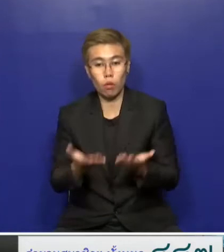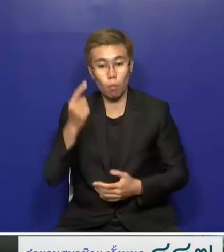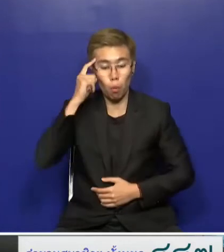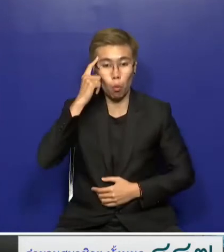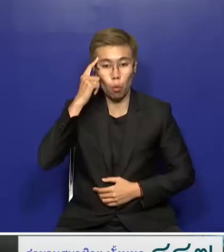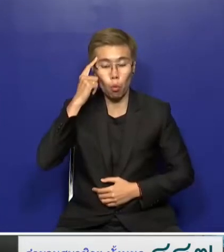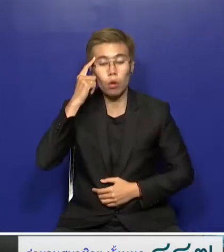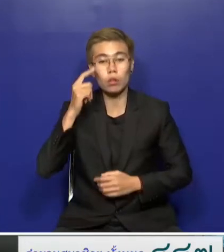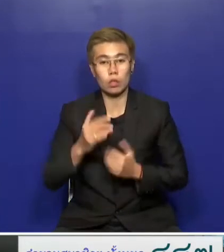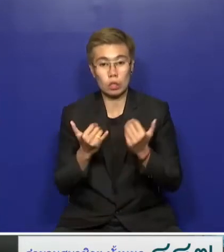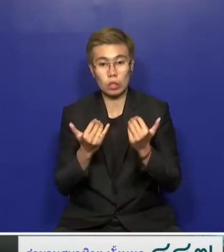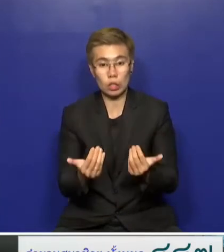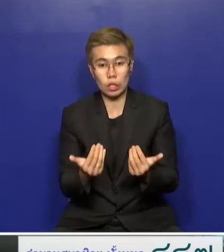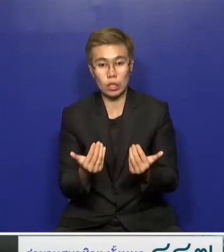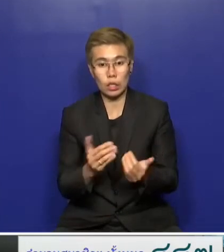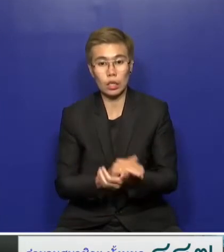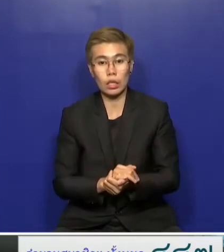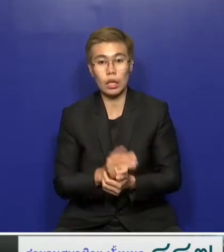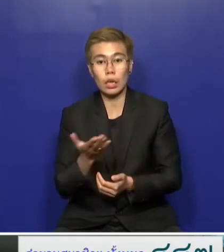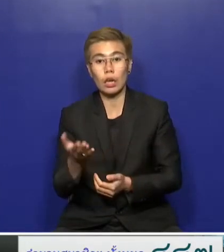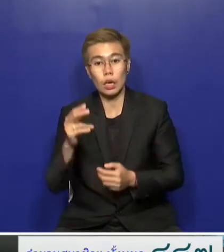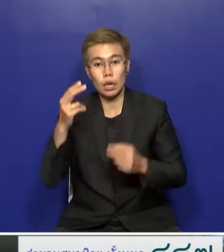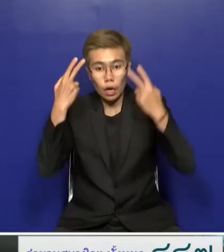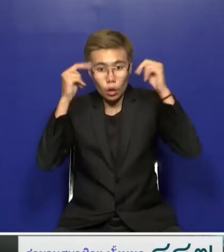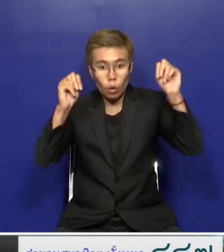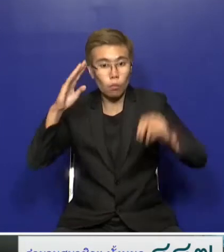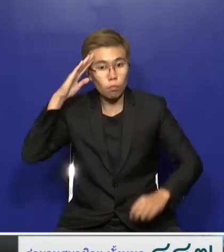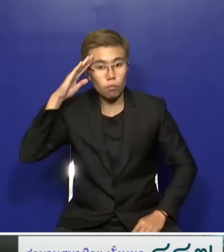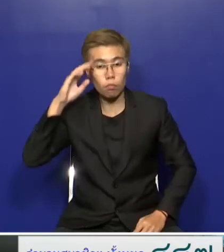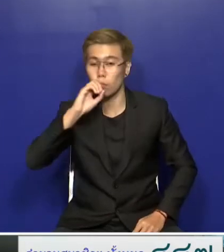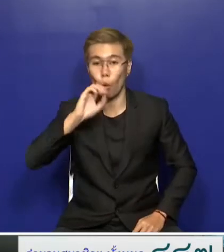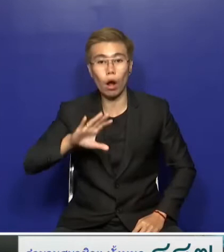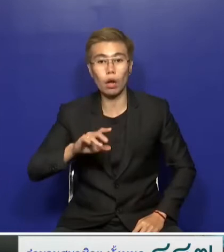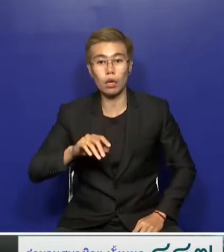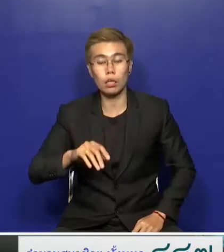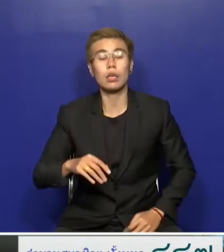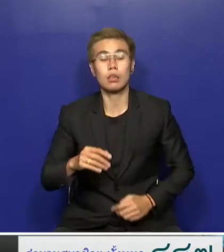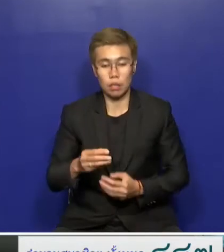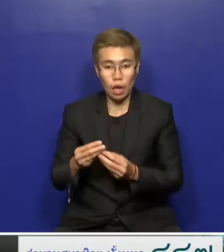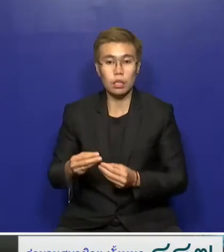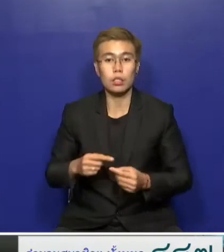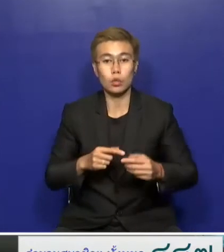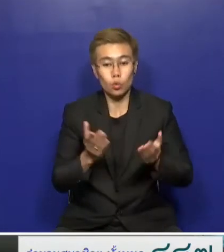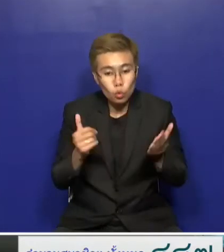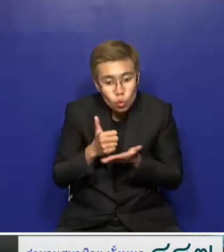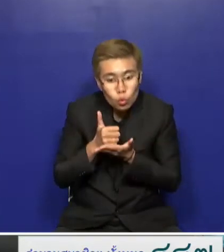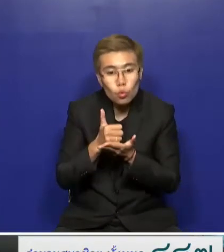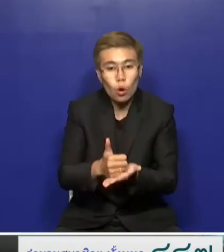ครับวันนี้ผมได้ยินที่ท่านนายกบอกว่าให้เต็มที่นะครับฉะนั้นผมก็อยากจะเสนอรัฐบาล